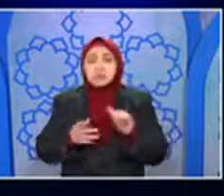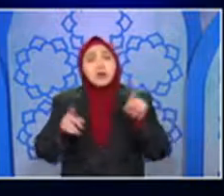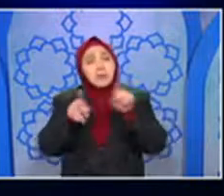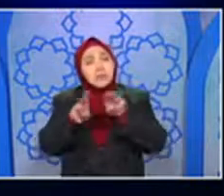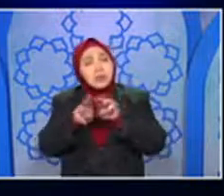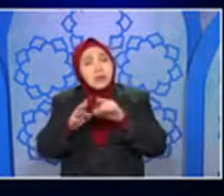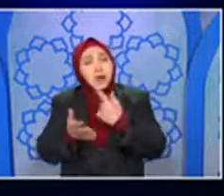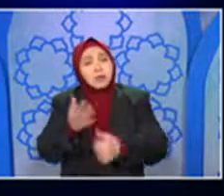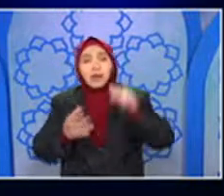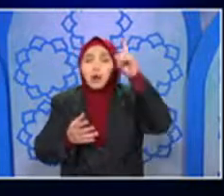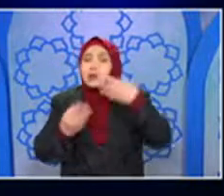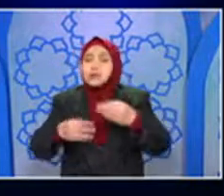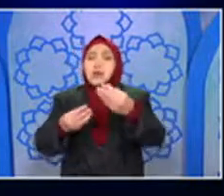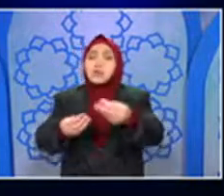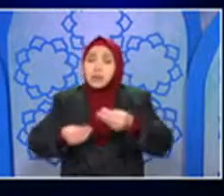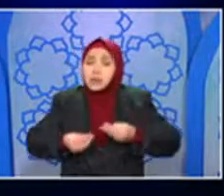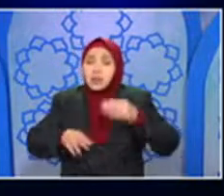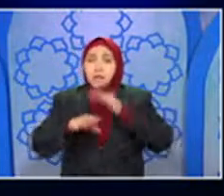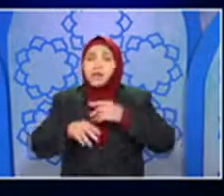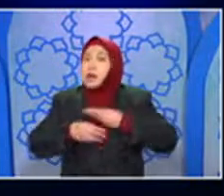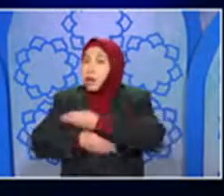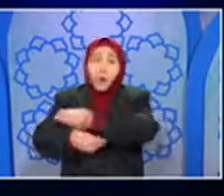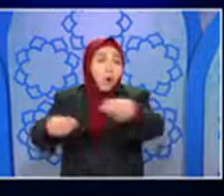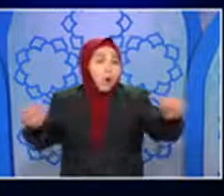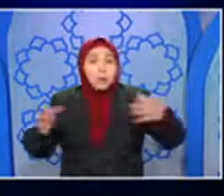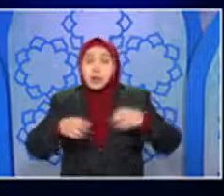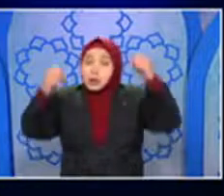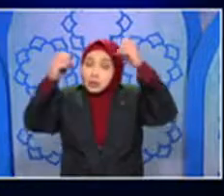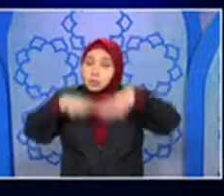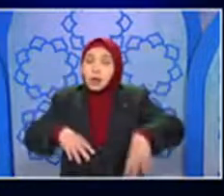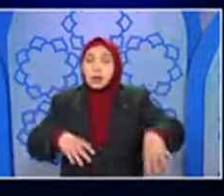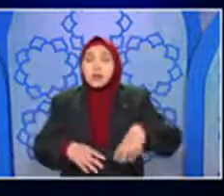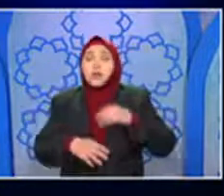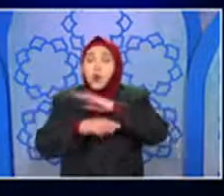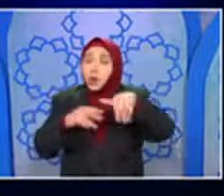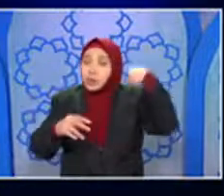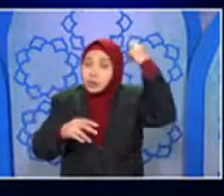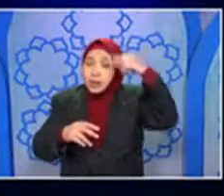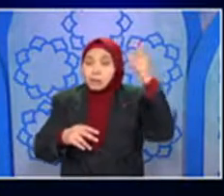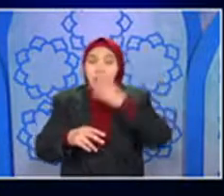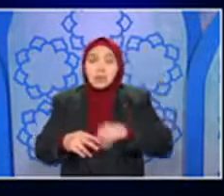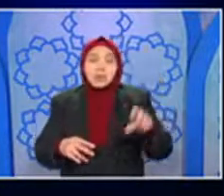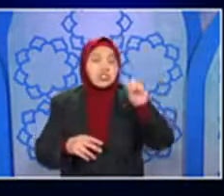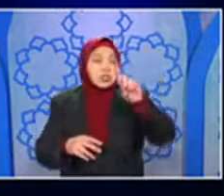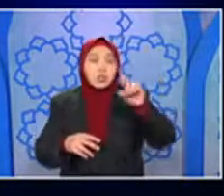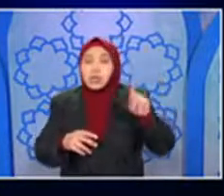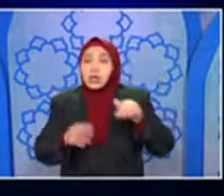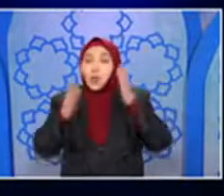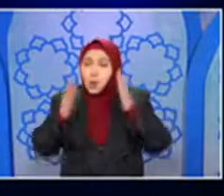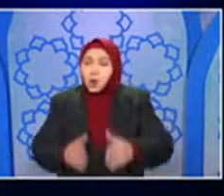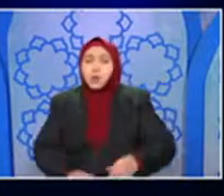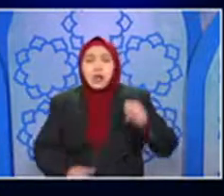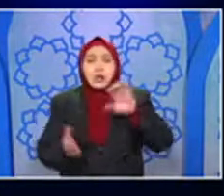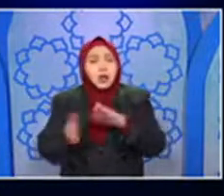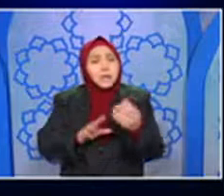berikan kepada mereka yang telah diberi nikmat di kalangan para nabi, siddiqin, orang-orang yang syahid dan